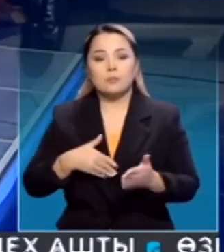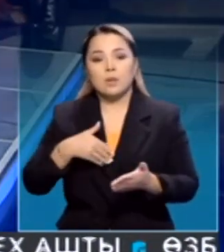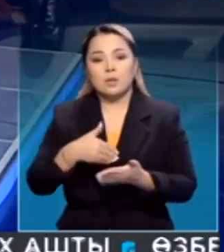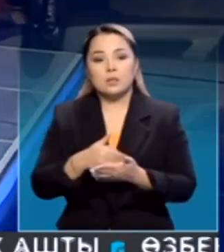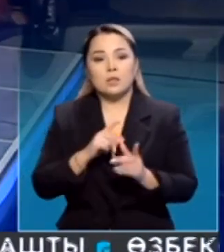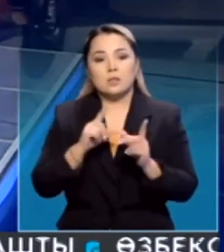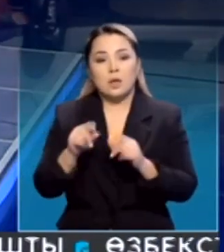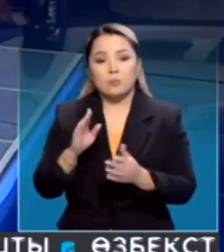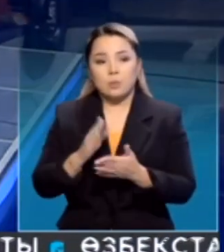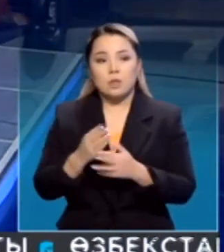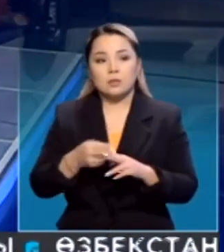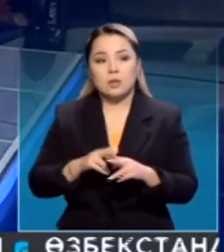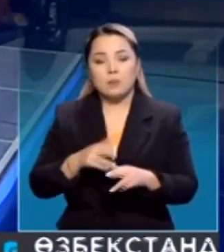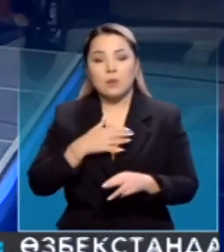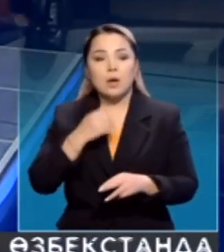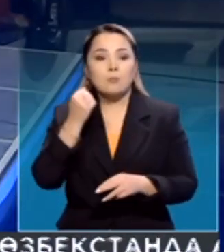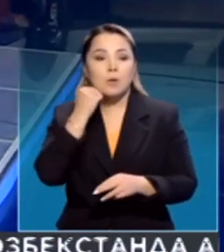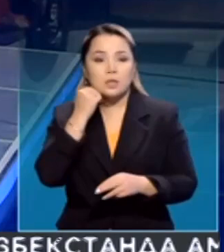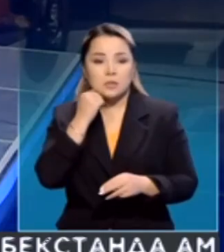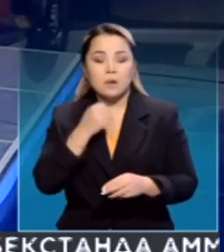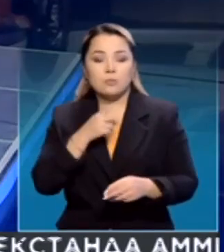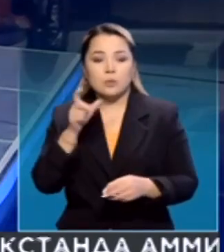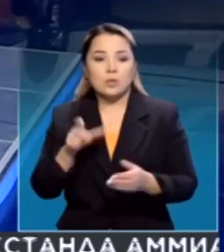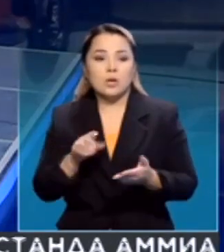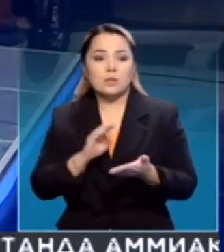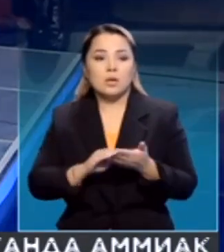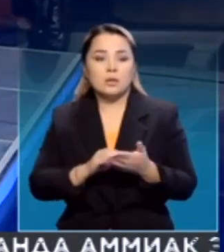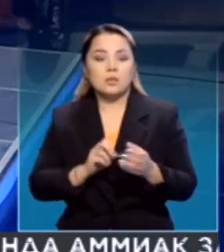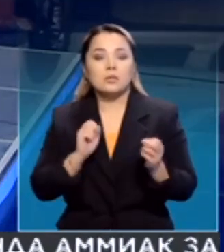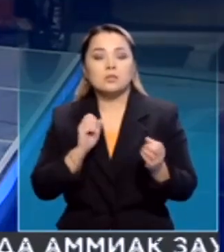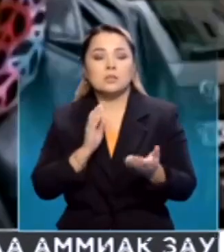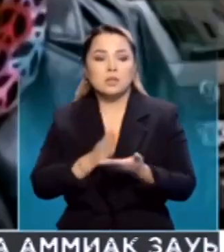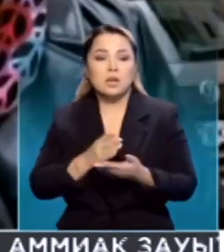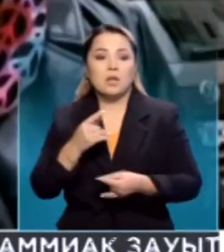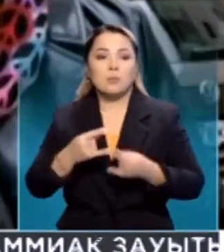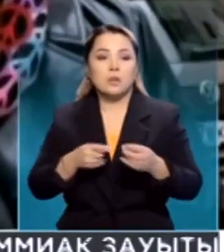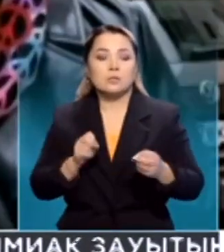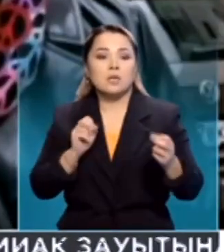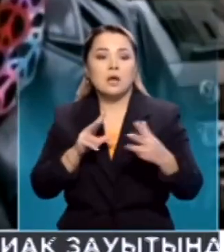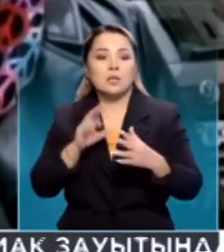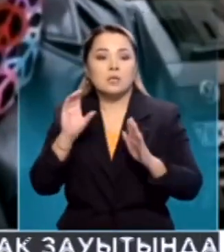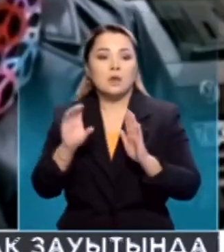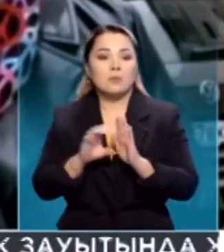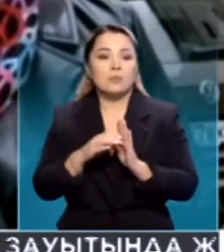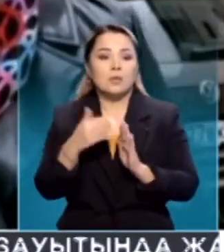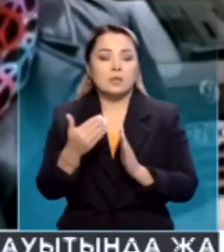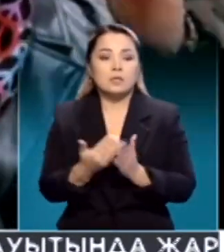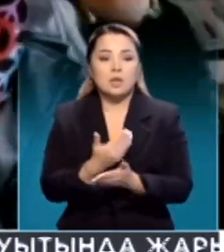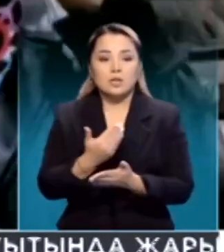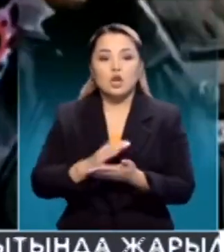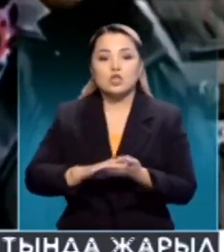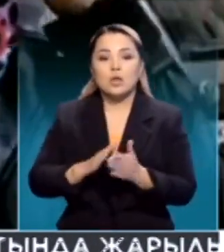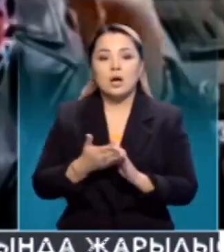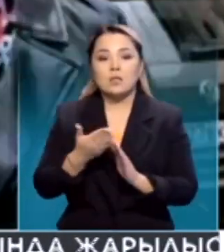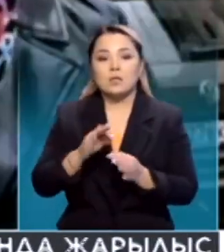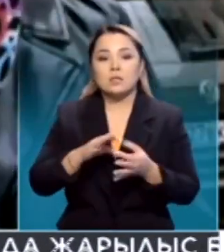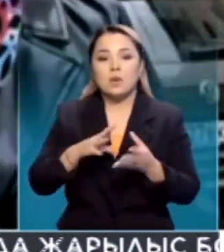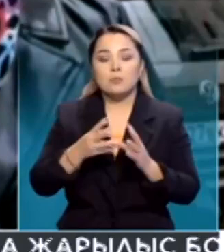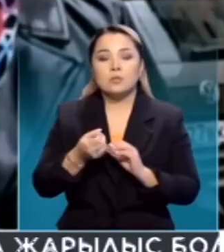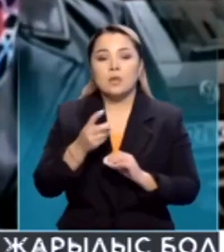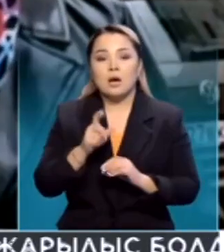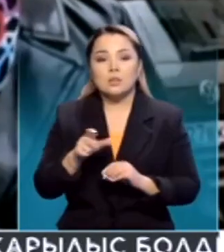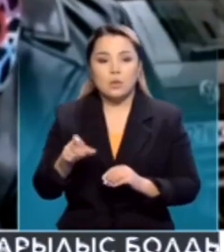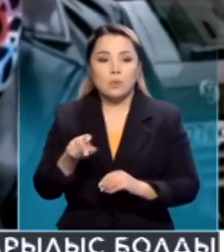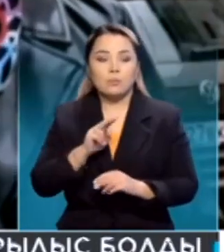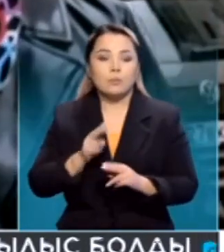жіберілген. Бізбен Мәскеудегі тілшіміз Индира Бегайдар тікелей байланысқа шығып тұр. Индира, бұл жағдайдан жалпы қанша адам